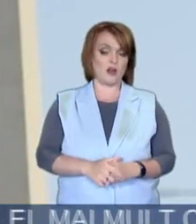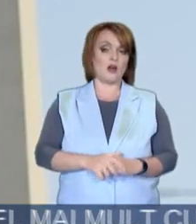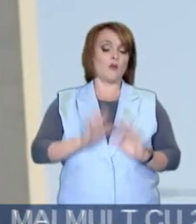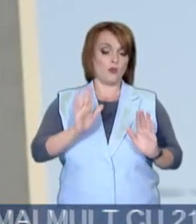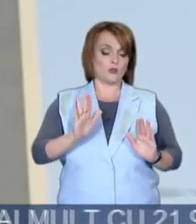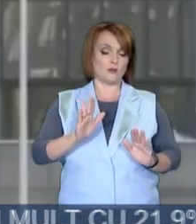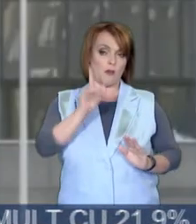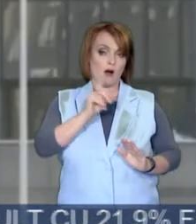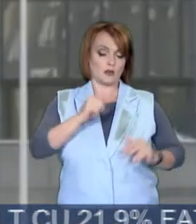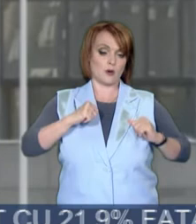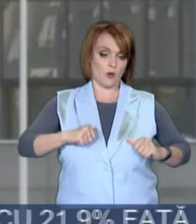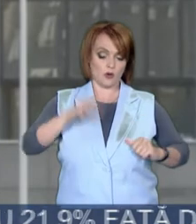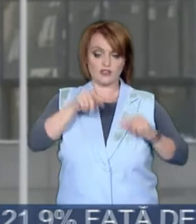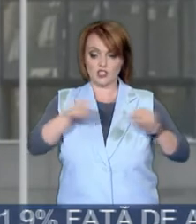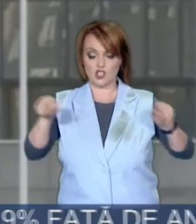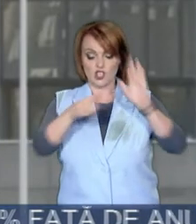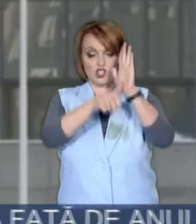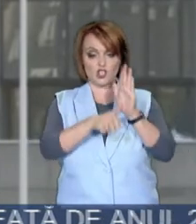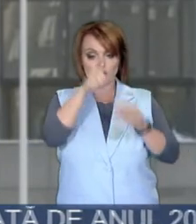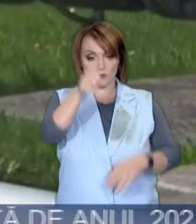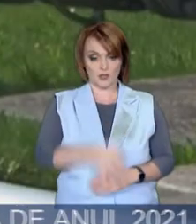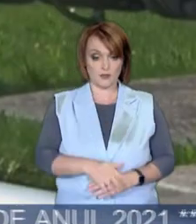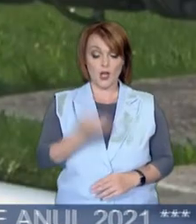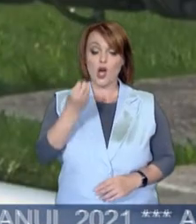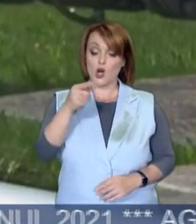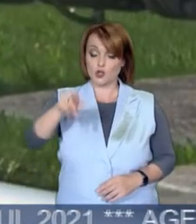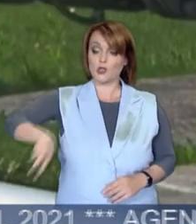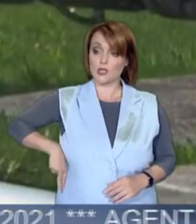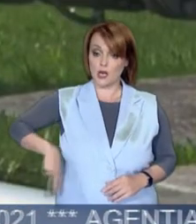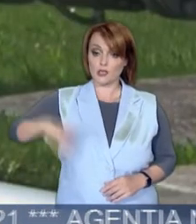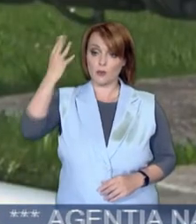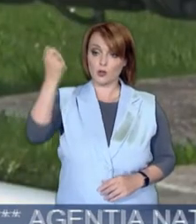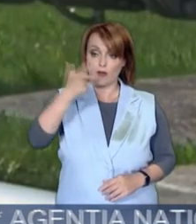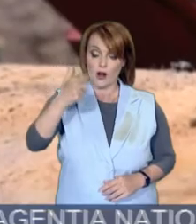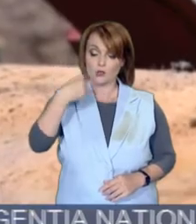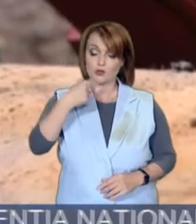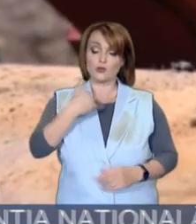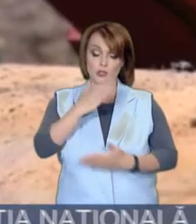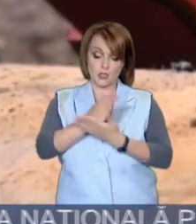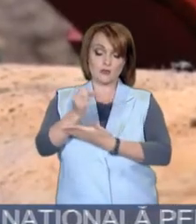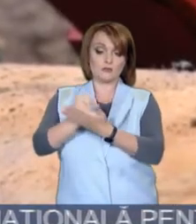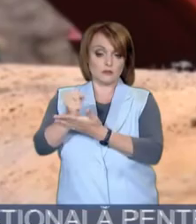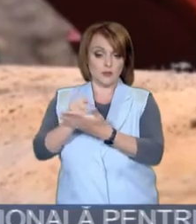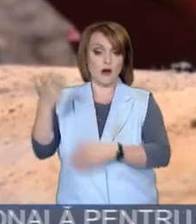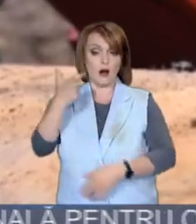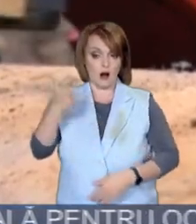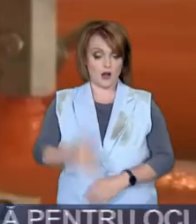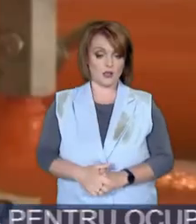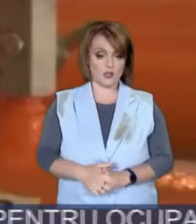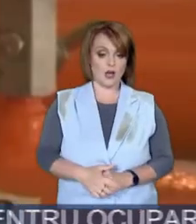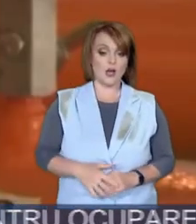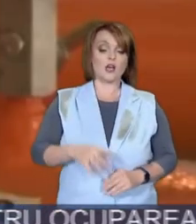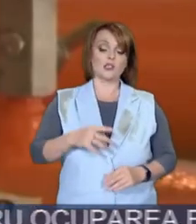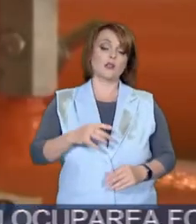de sistarea gazelor naturale, Ceban a afirmat că rezervele strategice și instrumentele financiare disponibile vor stabiliza situația chiar și în cazul